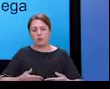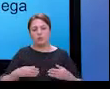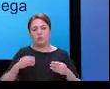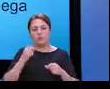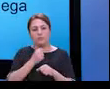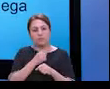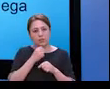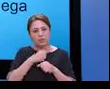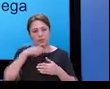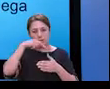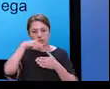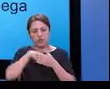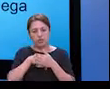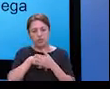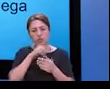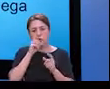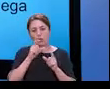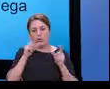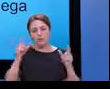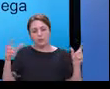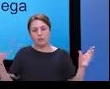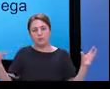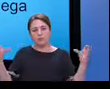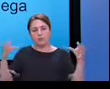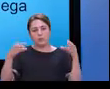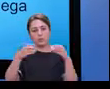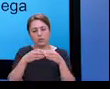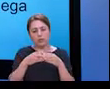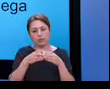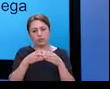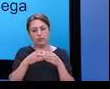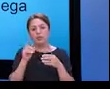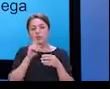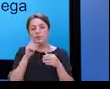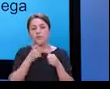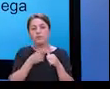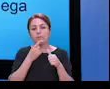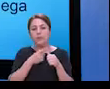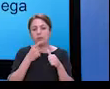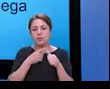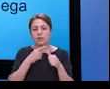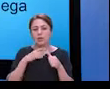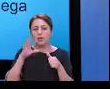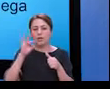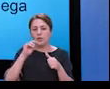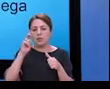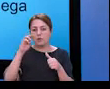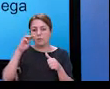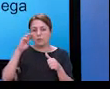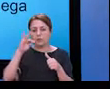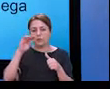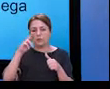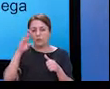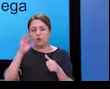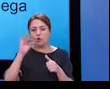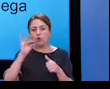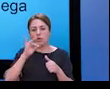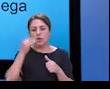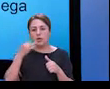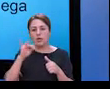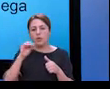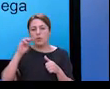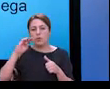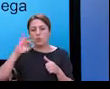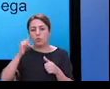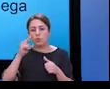negizida odamlarning birlashuvi bu nima deyilar ekan? Ya'ni ibtidoiy to'da deyilar ekan.